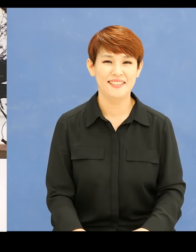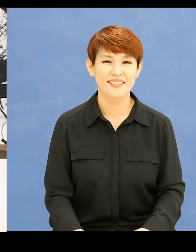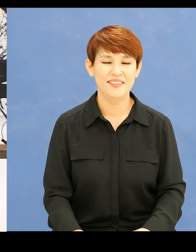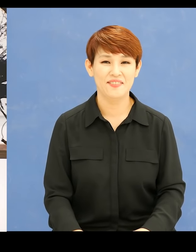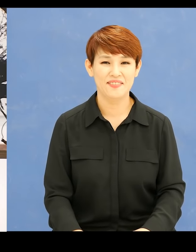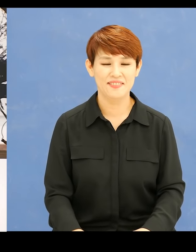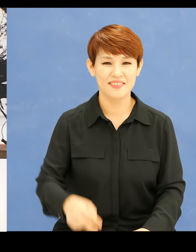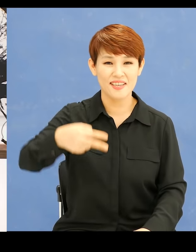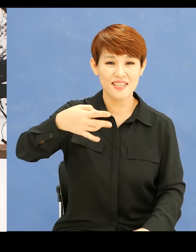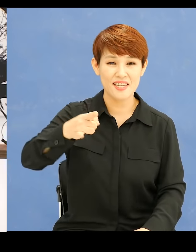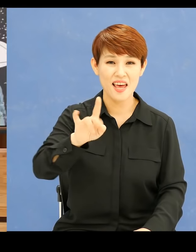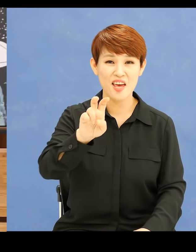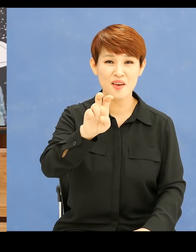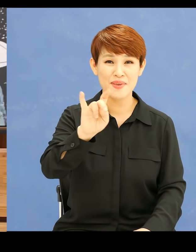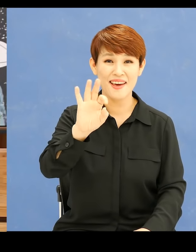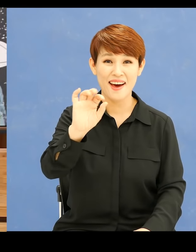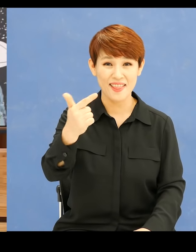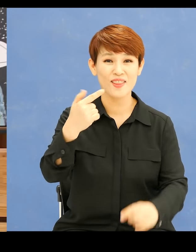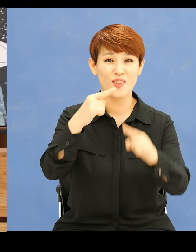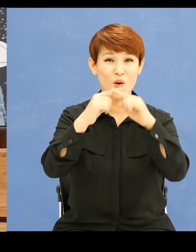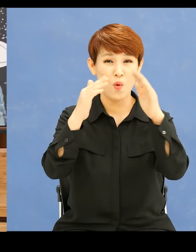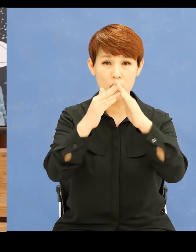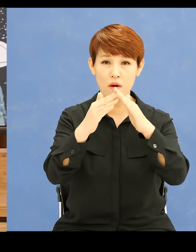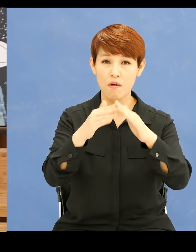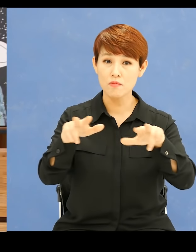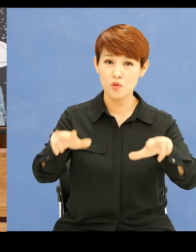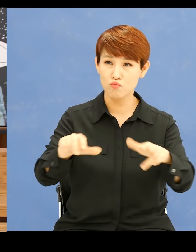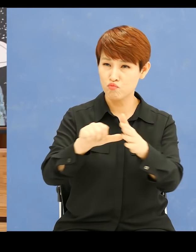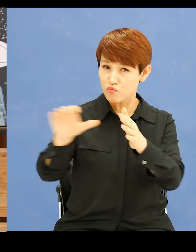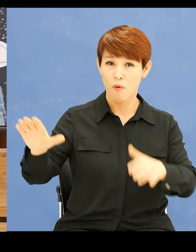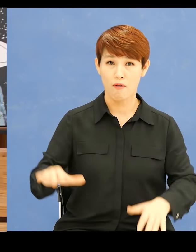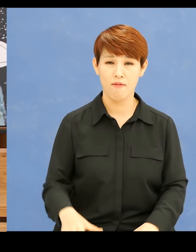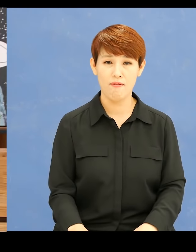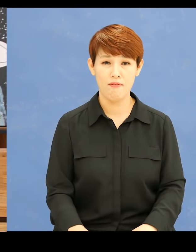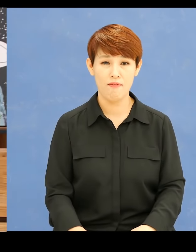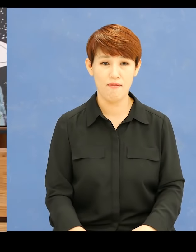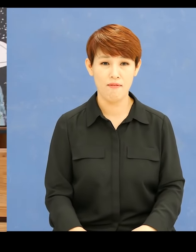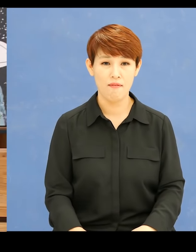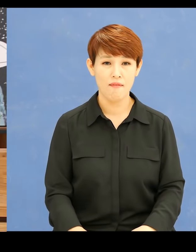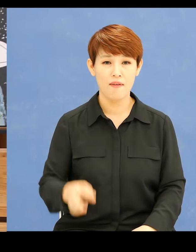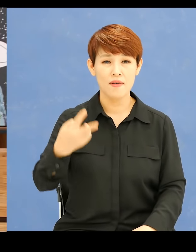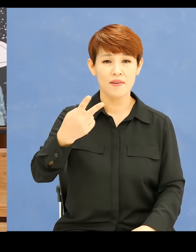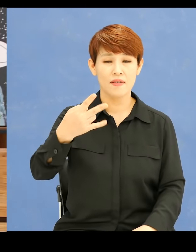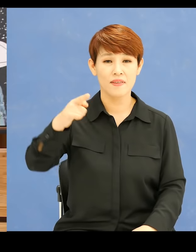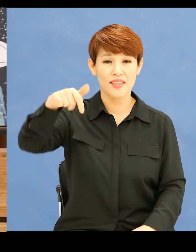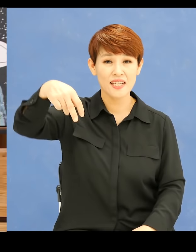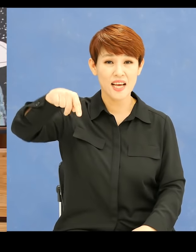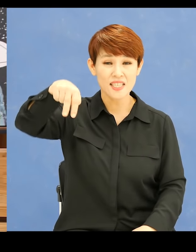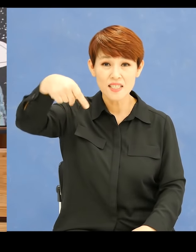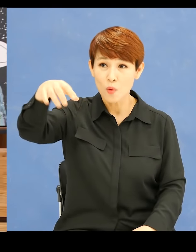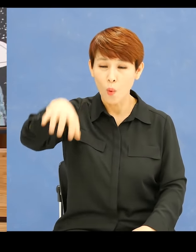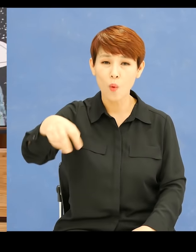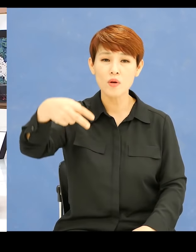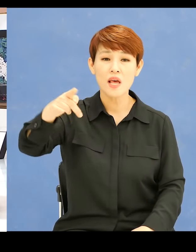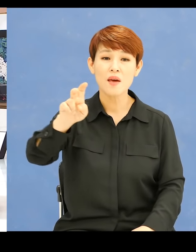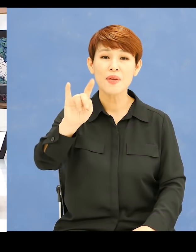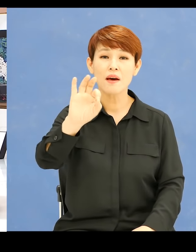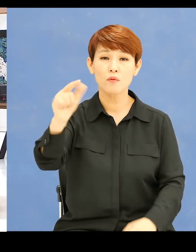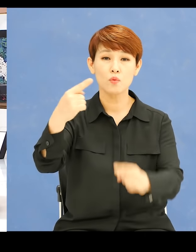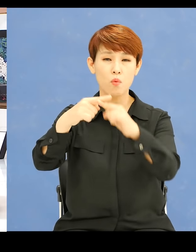그렇게 시작한 교회가 바로 세미한 교회죠. 세미한 교회. 예. 사실 굉장히 지금은 굉장히 그 텍사스 그쪽에서 굉장히 유명한